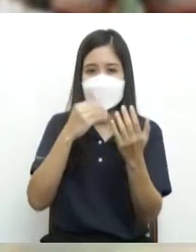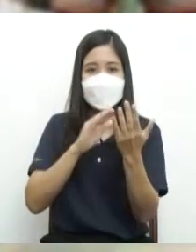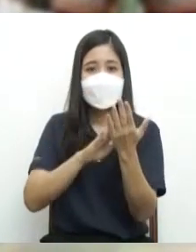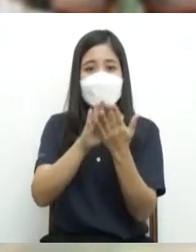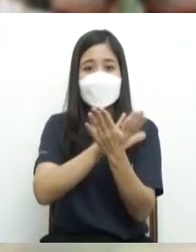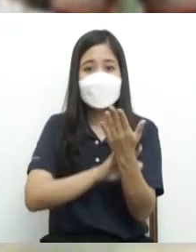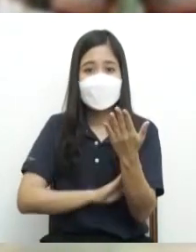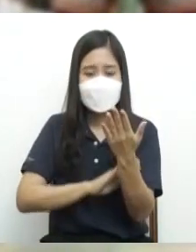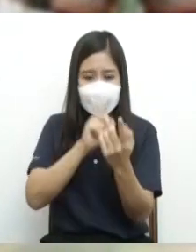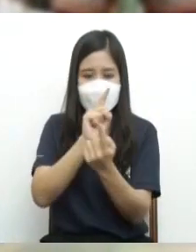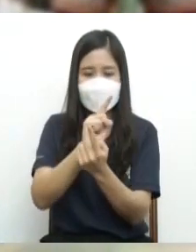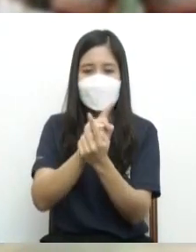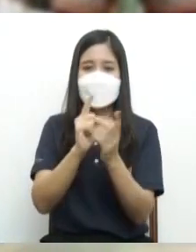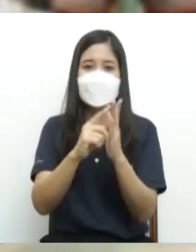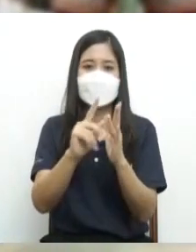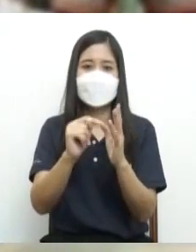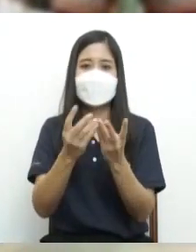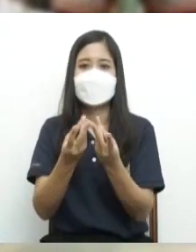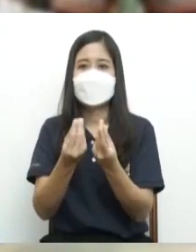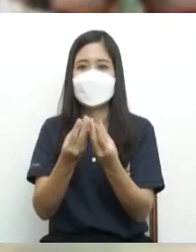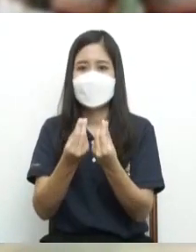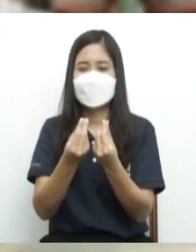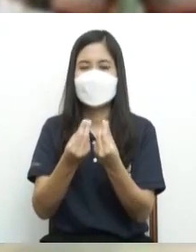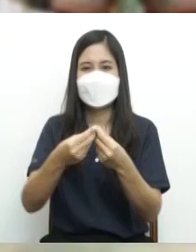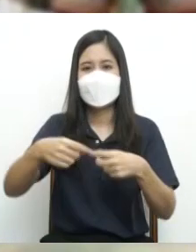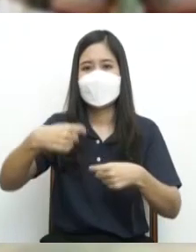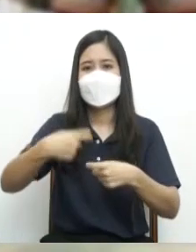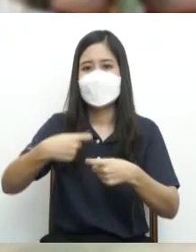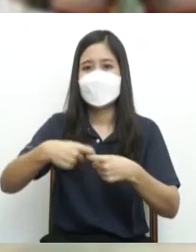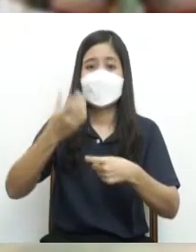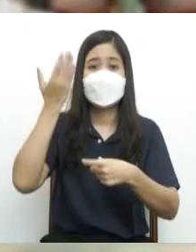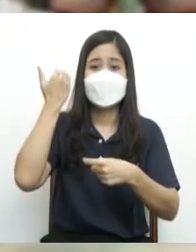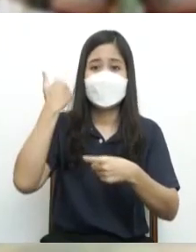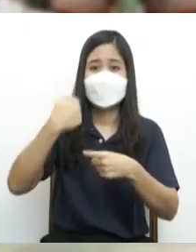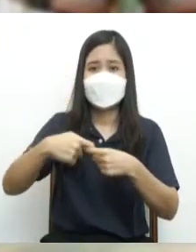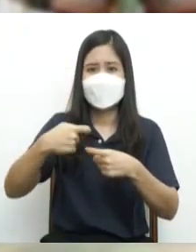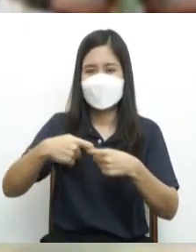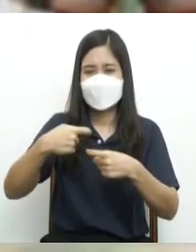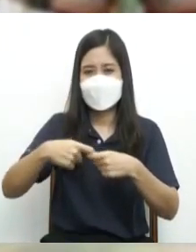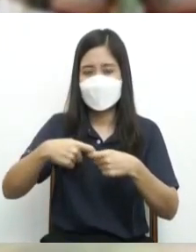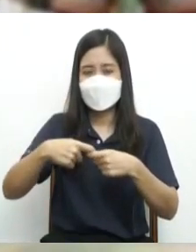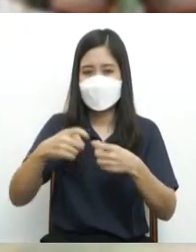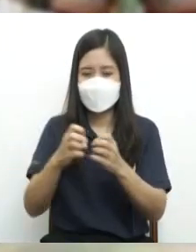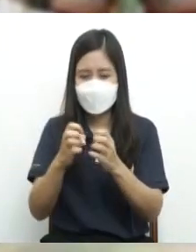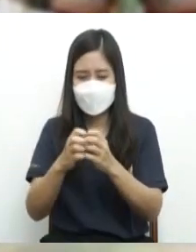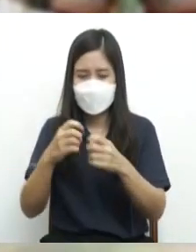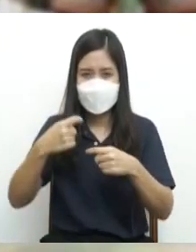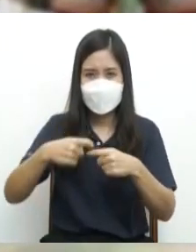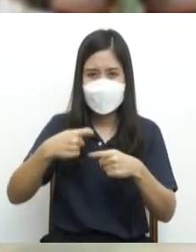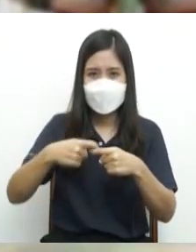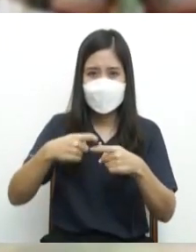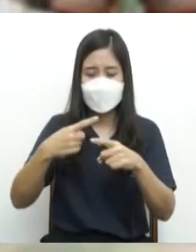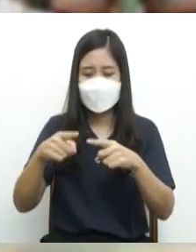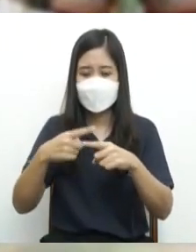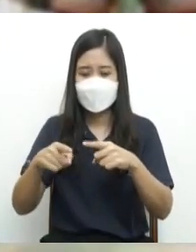สไปเจอสิ่งซึ่งเป็นสิ่งที่ยุ่งยากในอดีตที่ท่านผู้รับผิดชอบท่านก่อนๆก็พย